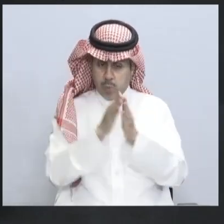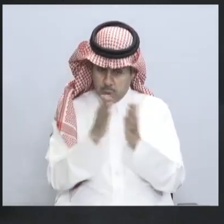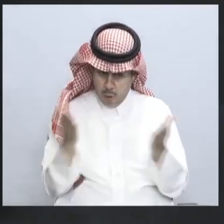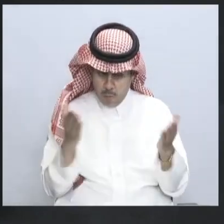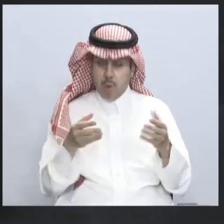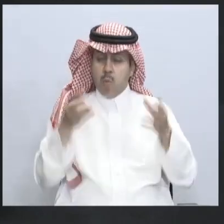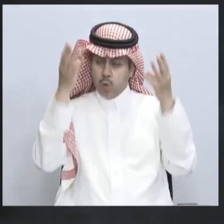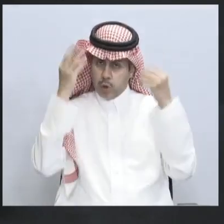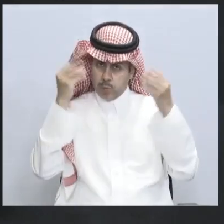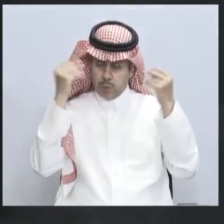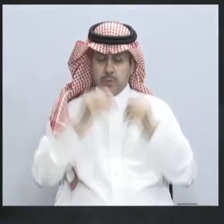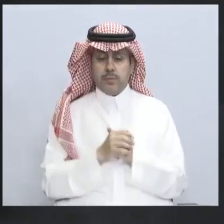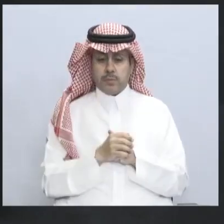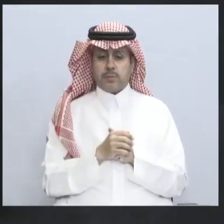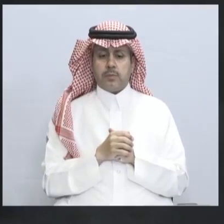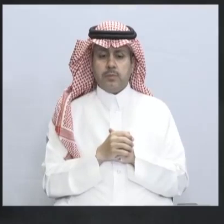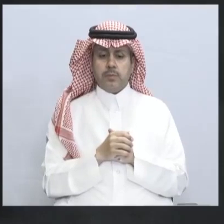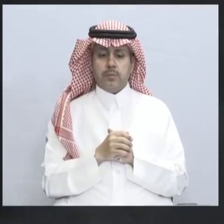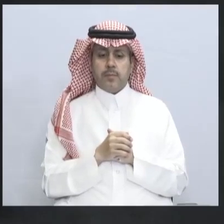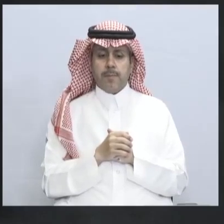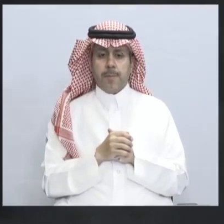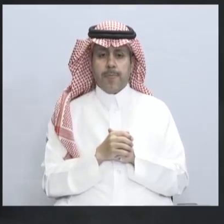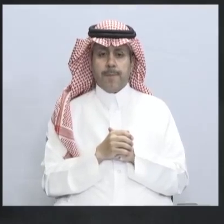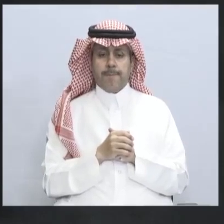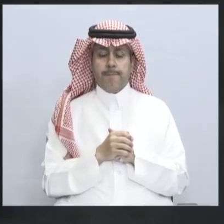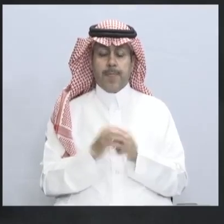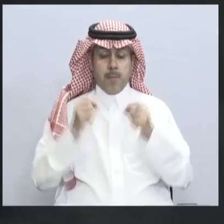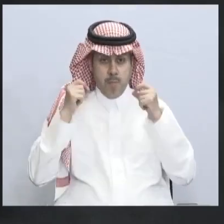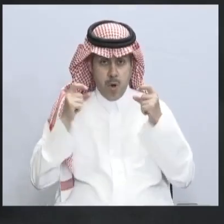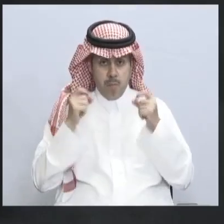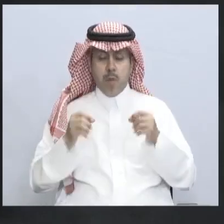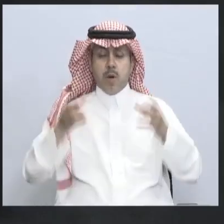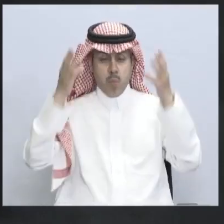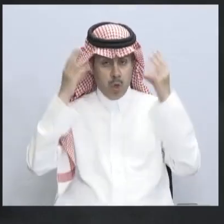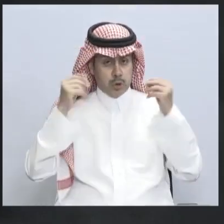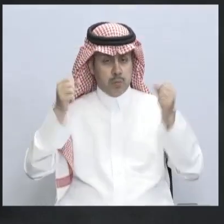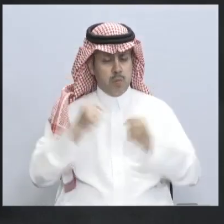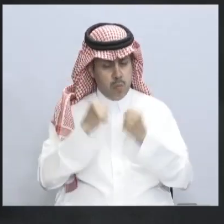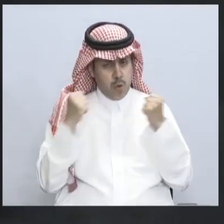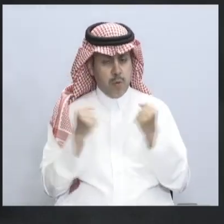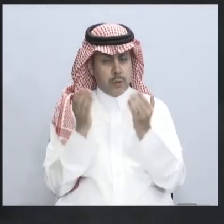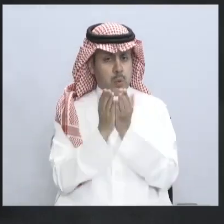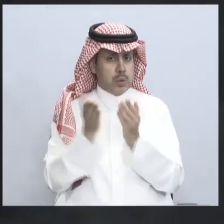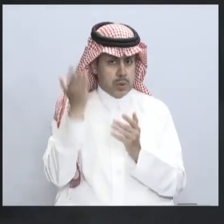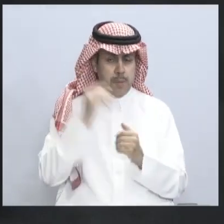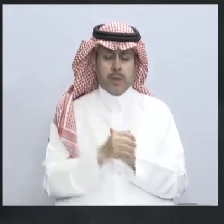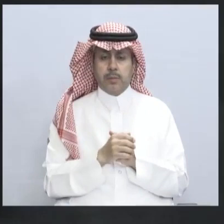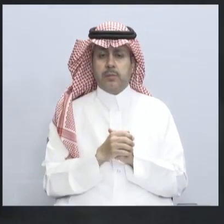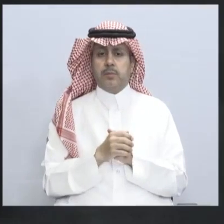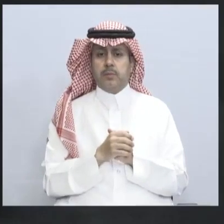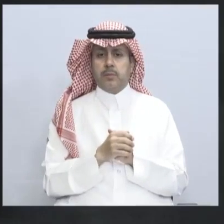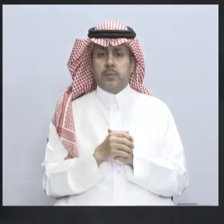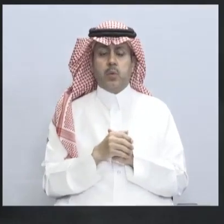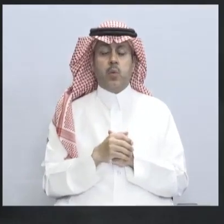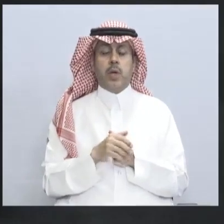طالب طالبه العلم حريصين جدا على المراجعه وعلى مراجعه الدروس السابقه وعلى